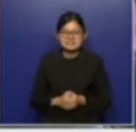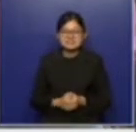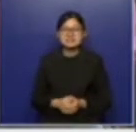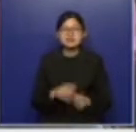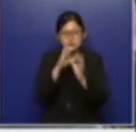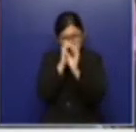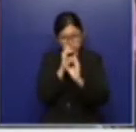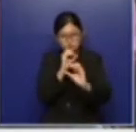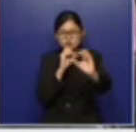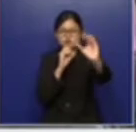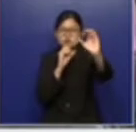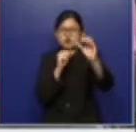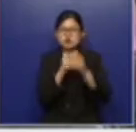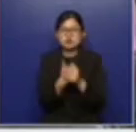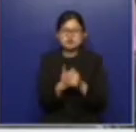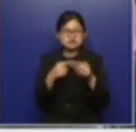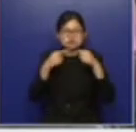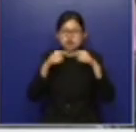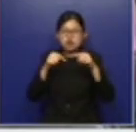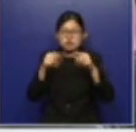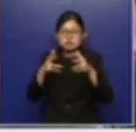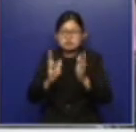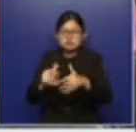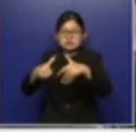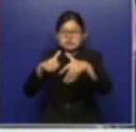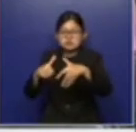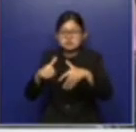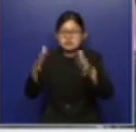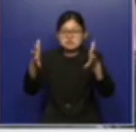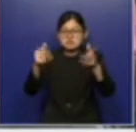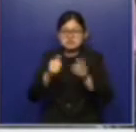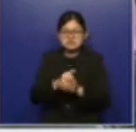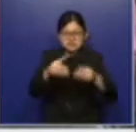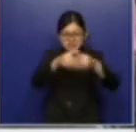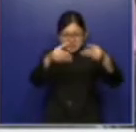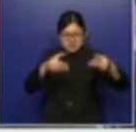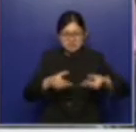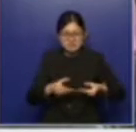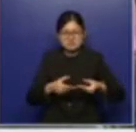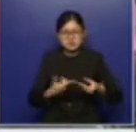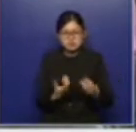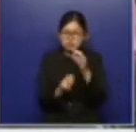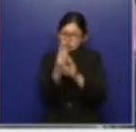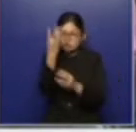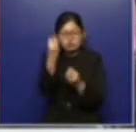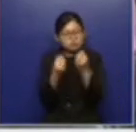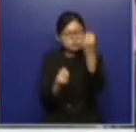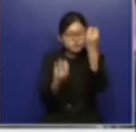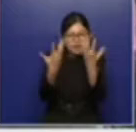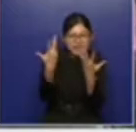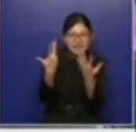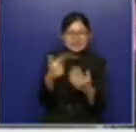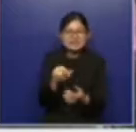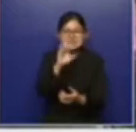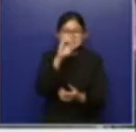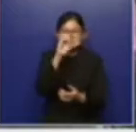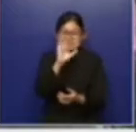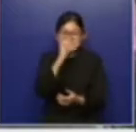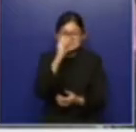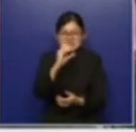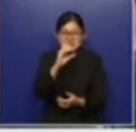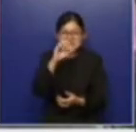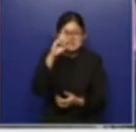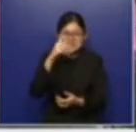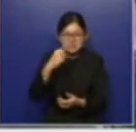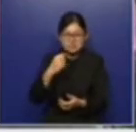ช.ไม่ได้ตอบอะไรให้กับสังคมนอกจากที่ท่านเขียนกันมาเล่มหนาตือปลูกต้นไม้ไอ้ CSR เนี่ยหน่วยงานไหนก็ชอบทำ